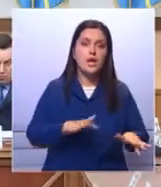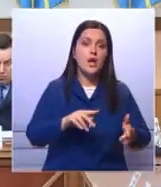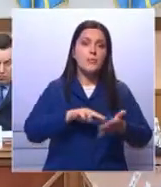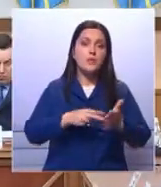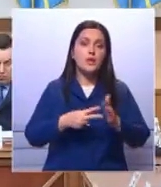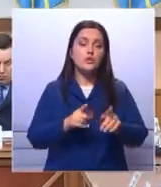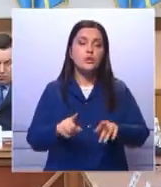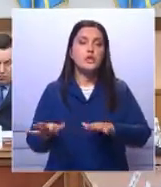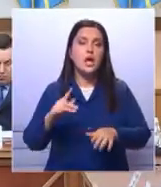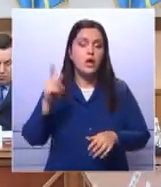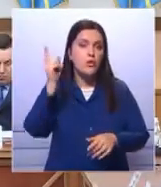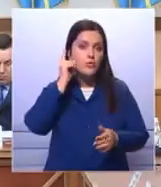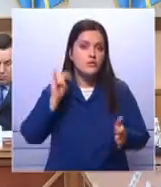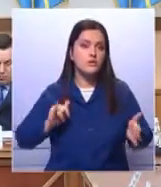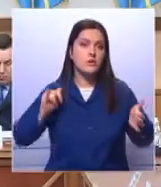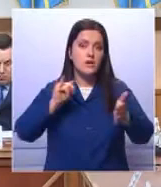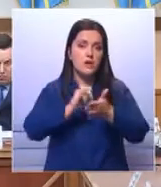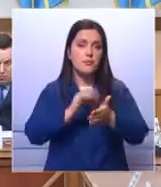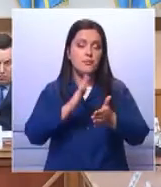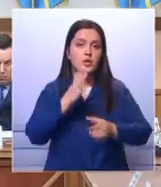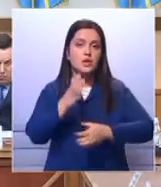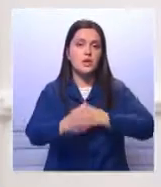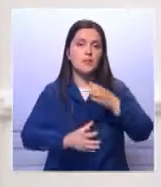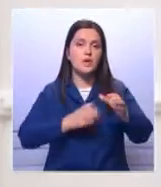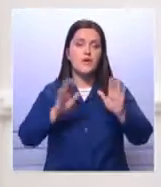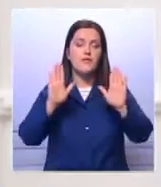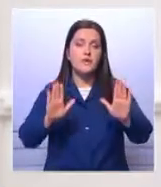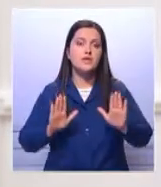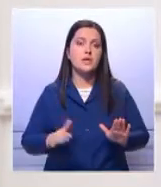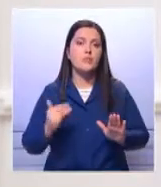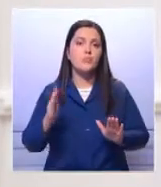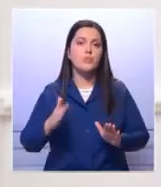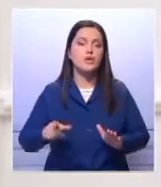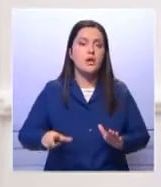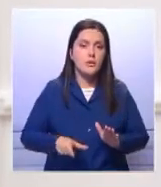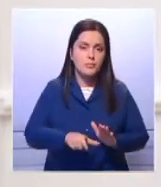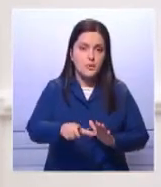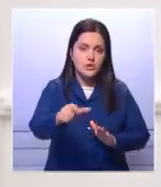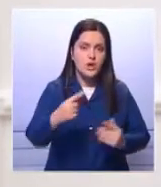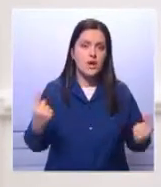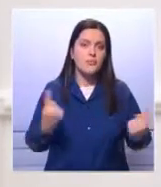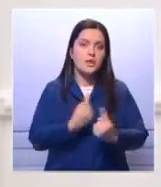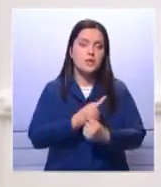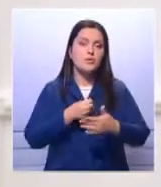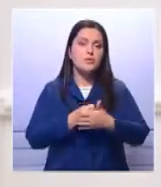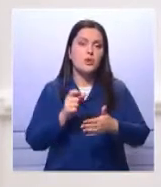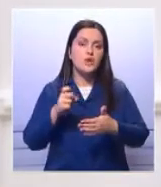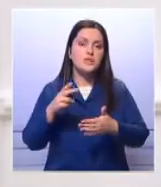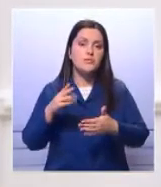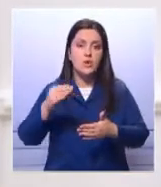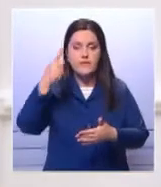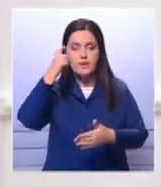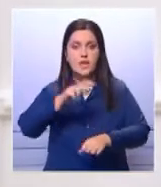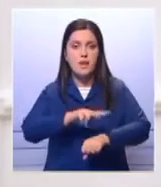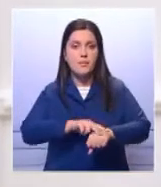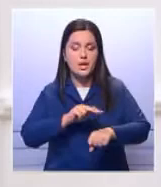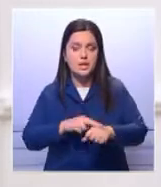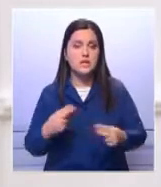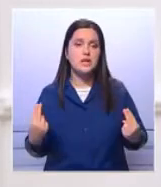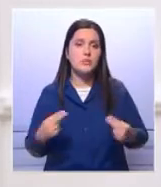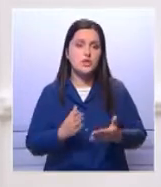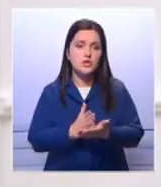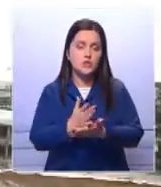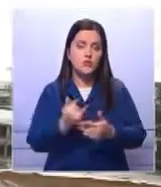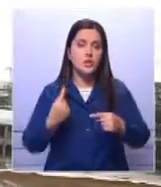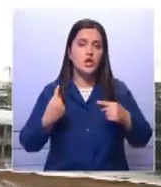мероприятия. В планах также разработать мобильное приложение глобальной выставки. В нем будут маршруты проезда до Экспо, информация о